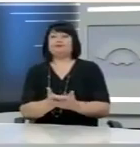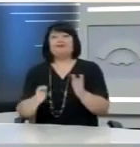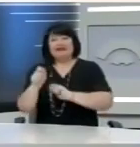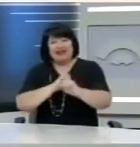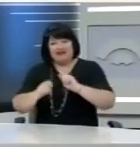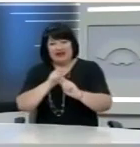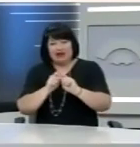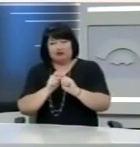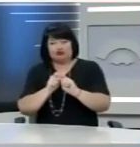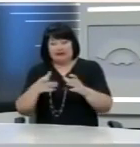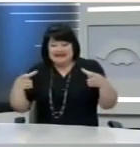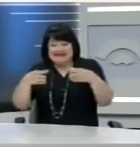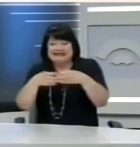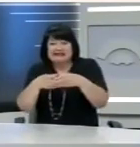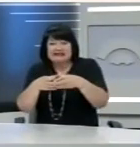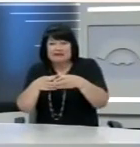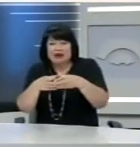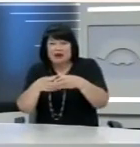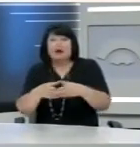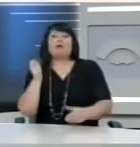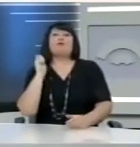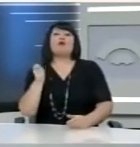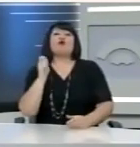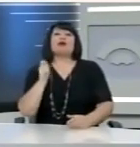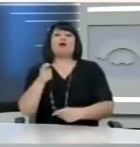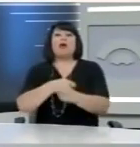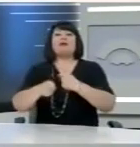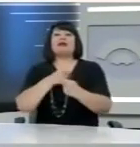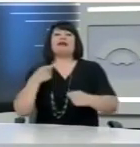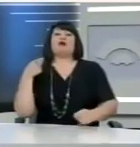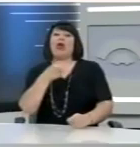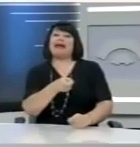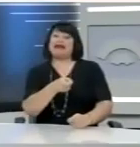Σύσταση σώματος δίωξης πολιτικού και μεγάλου επιχειρηματικού